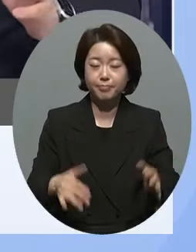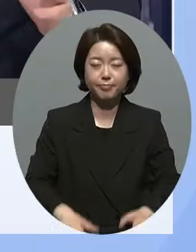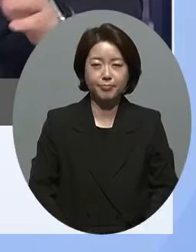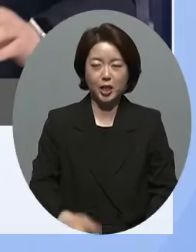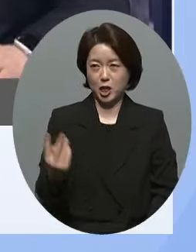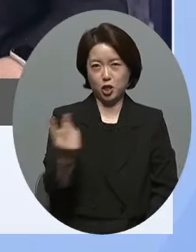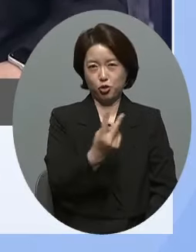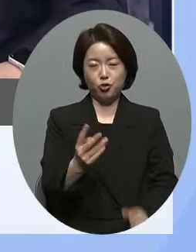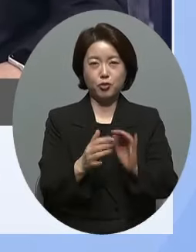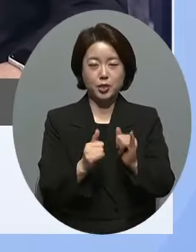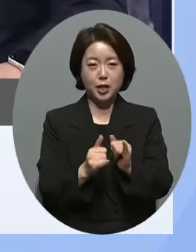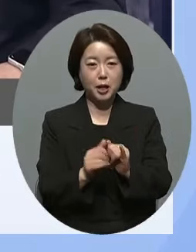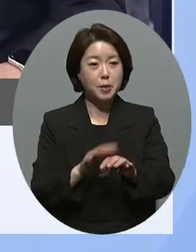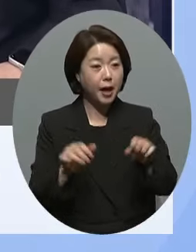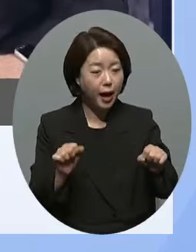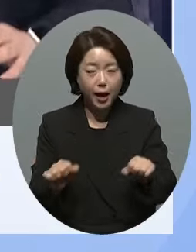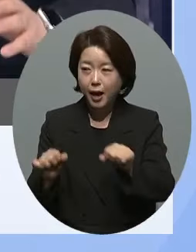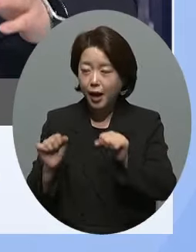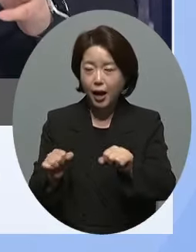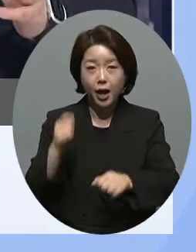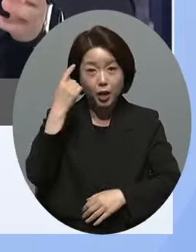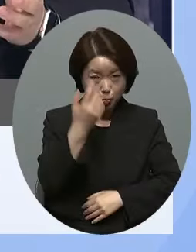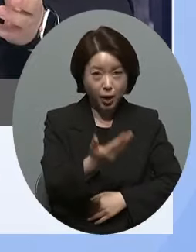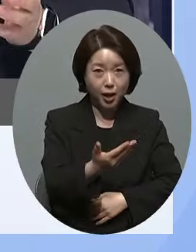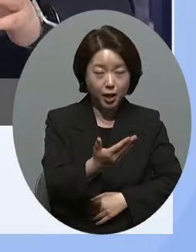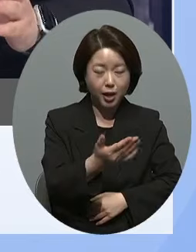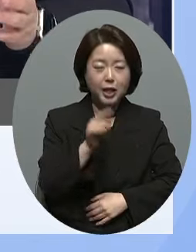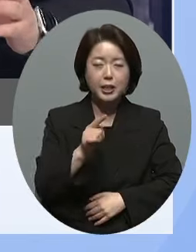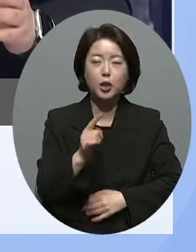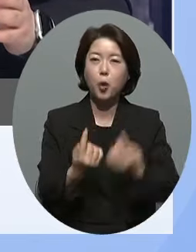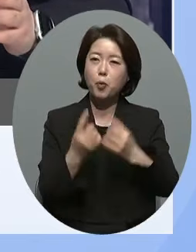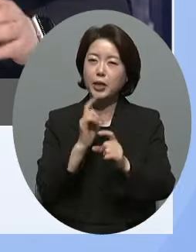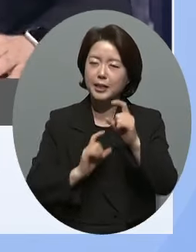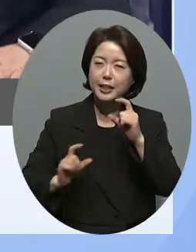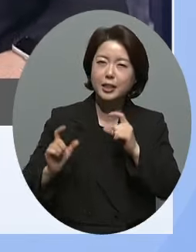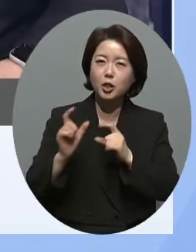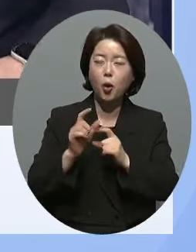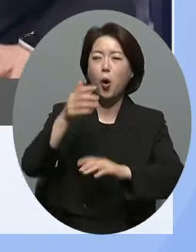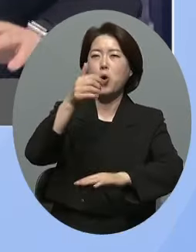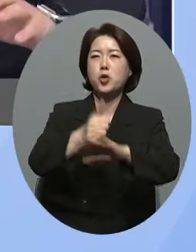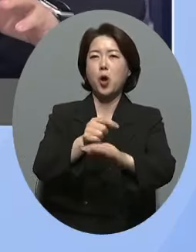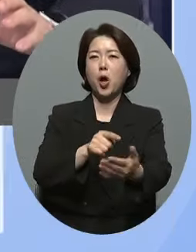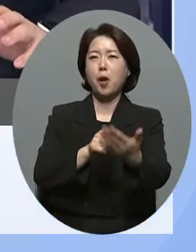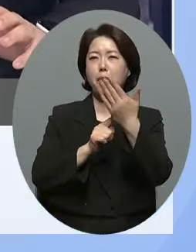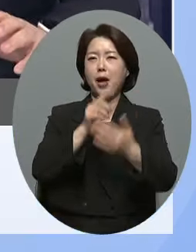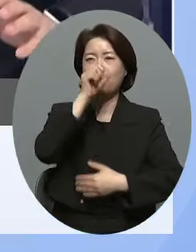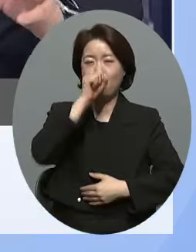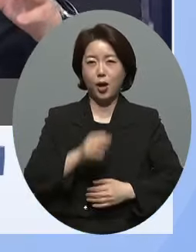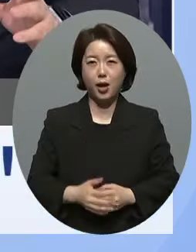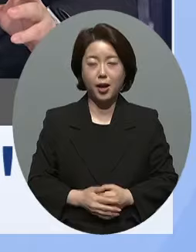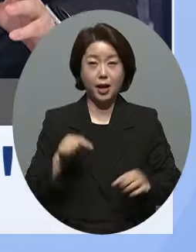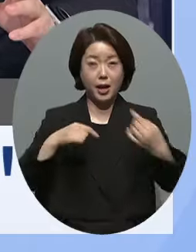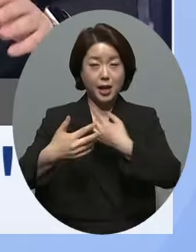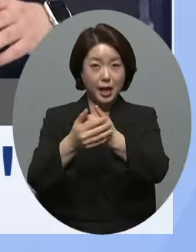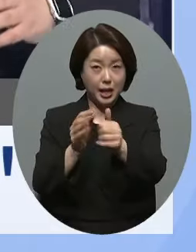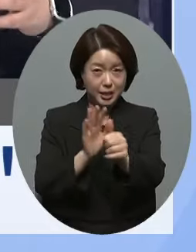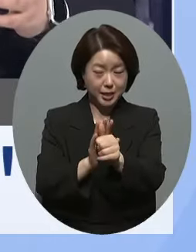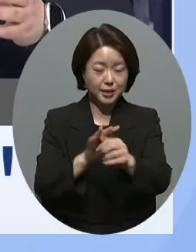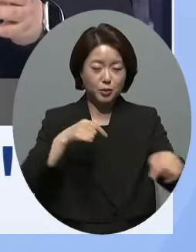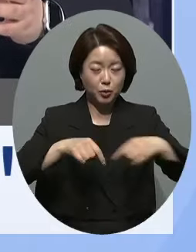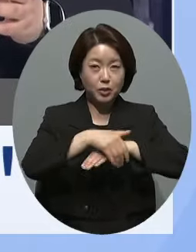분께서 안부를 묻는 것을 넘어서 이제 좀 결과물로 좀 더 만들었으면 좋겠다 그래서 이제 어떤 협치 결과물로서 정책이라는